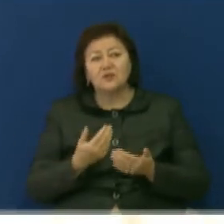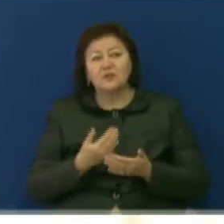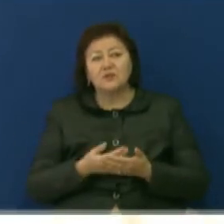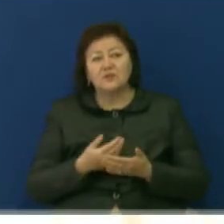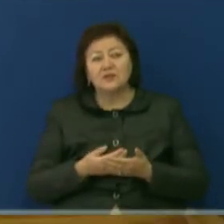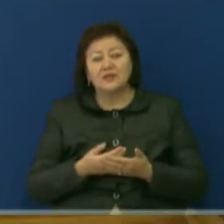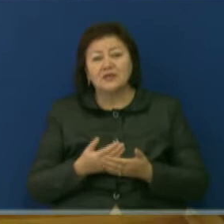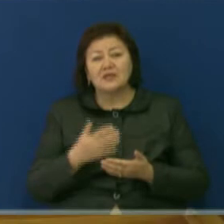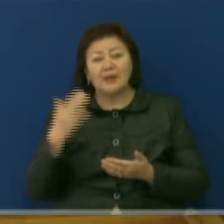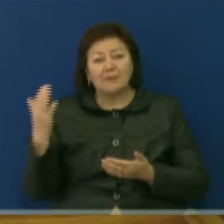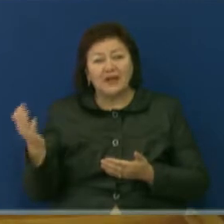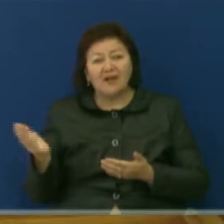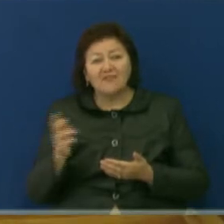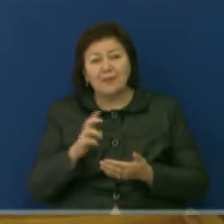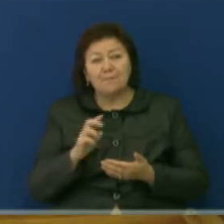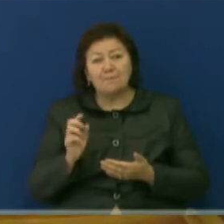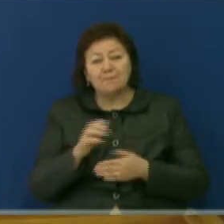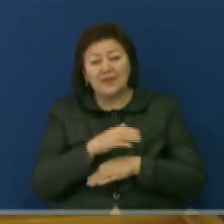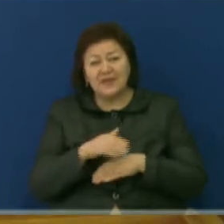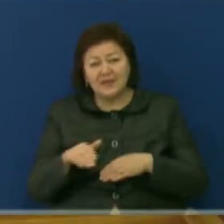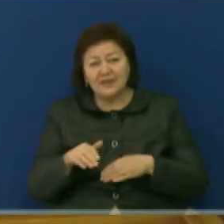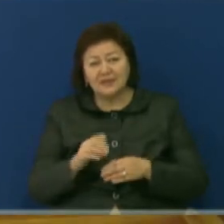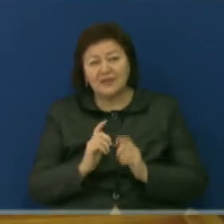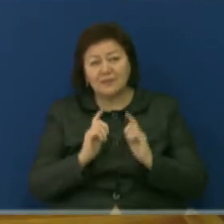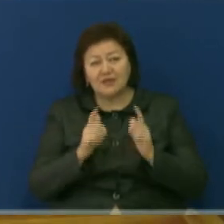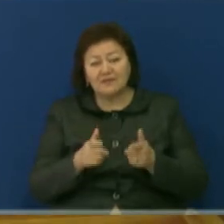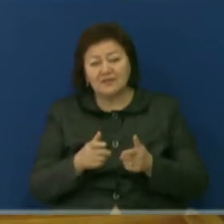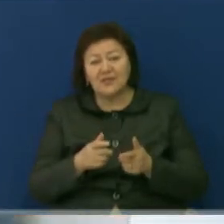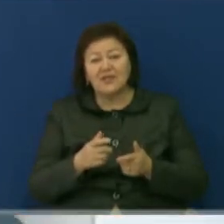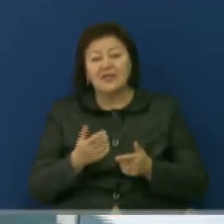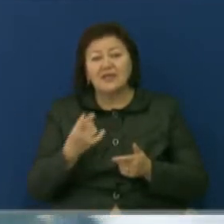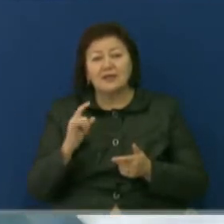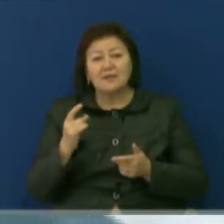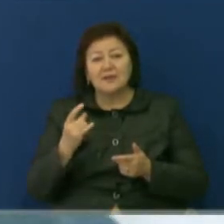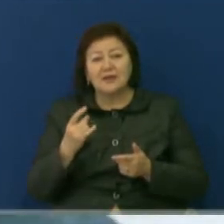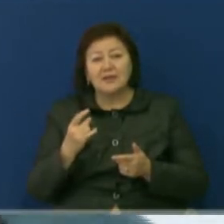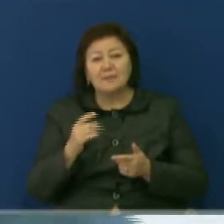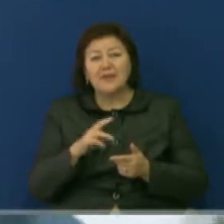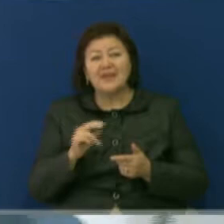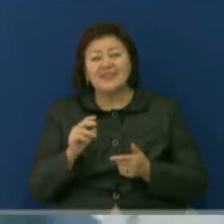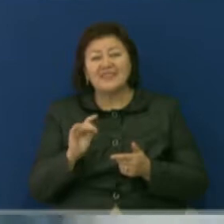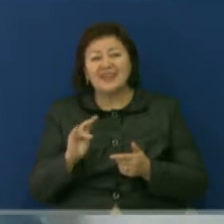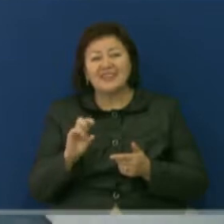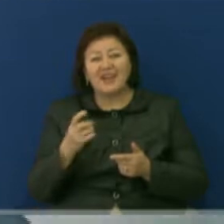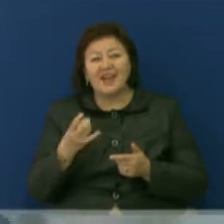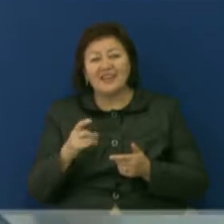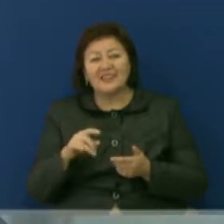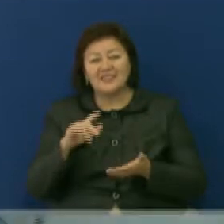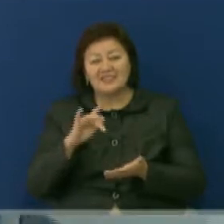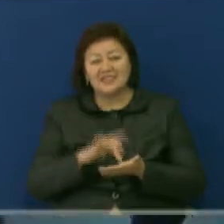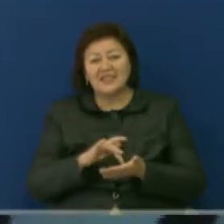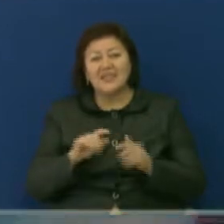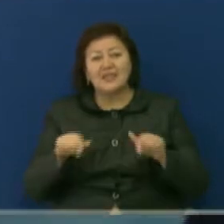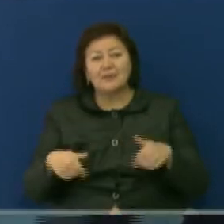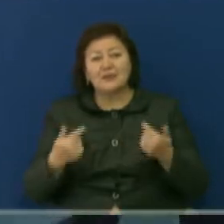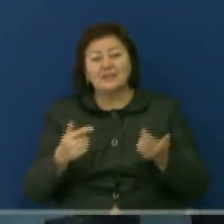оң жағалауға жіберіледі. Бұдан кейін аймақ басшысы перинаталдық орталықтың нөмір 2 корпусында болып, балаларды оңалту орталығы мен